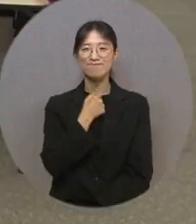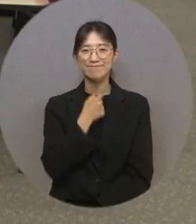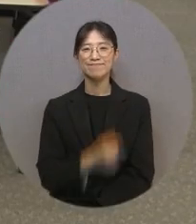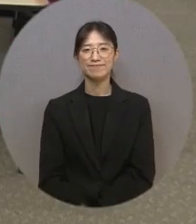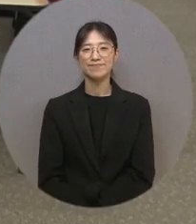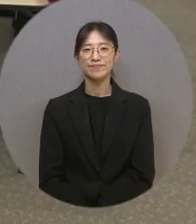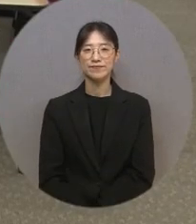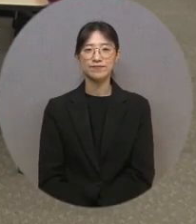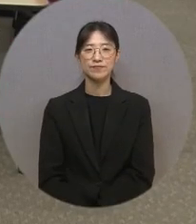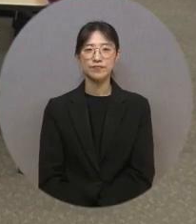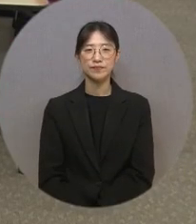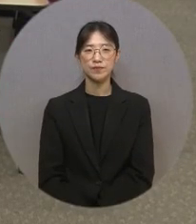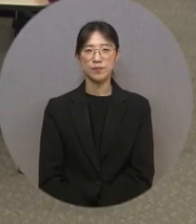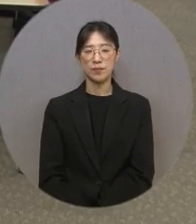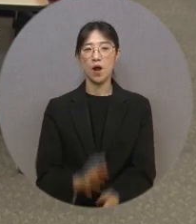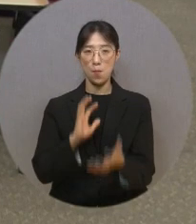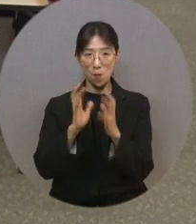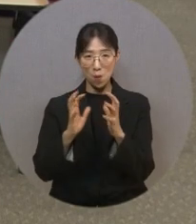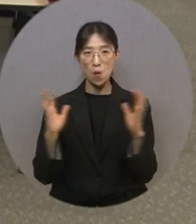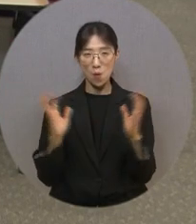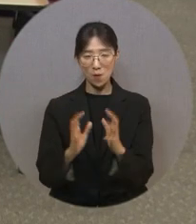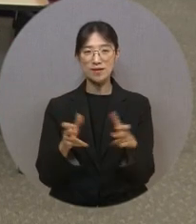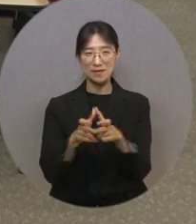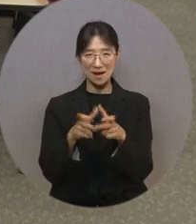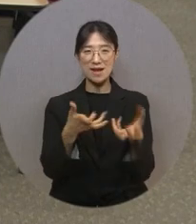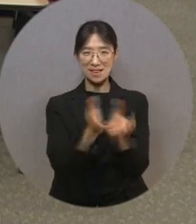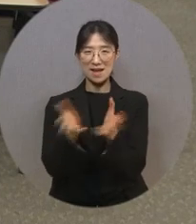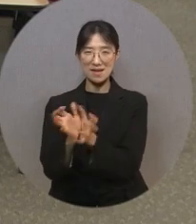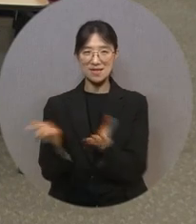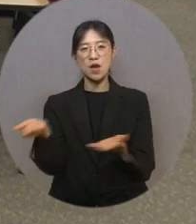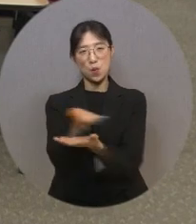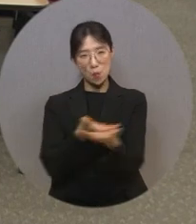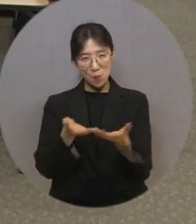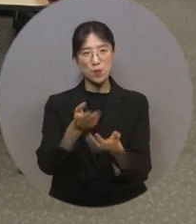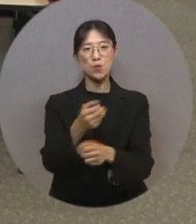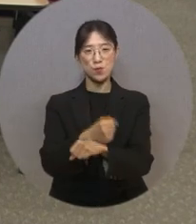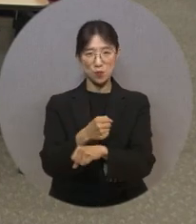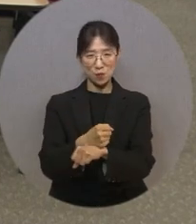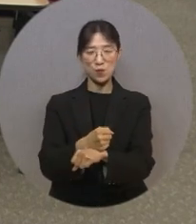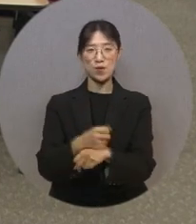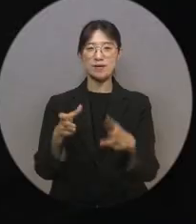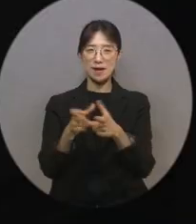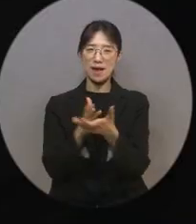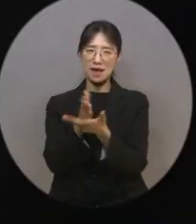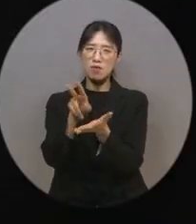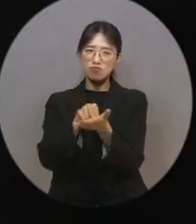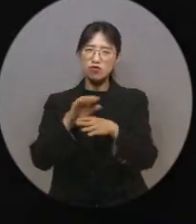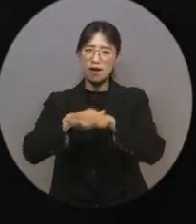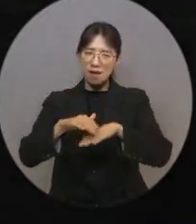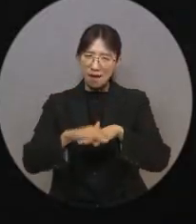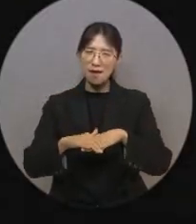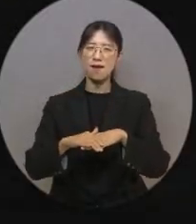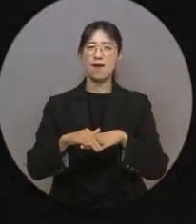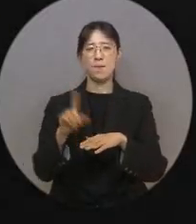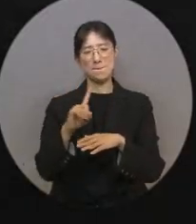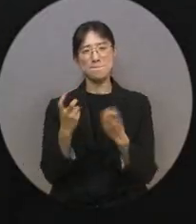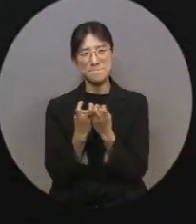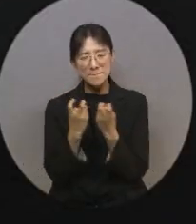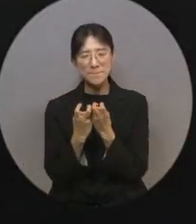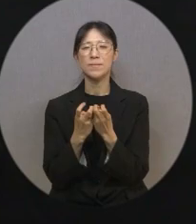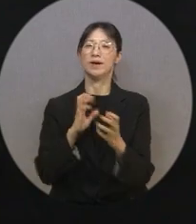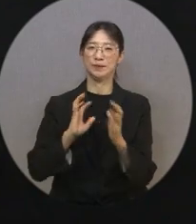합니다. 포럼을 통해 장애인 단체 간 교류가 이루어지고 장애계의 문제를 해결할 수 있는 상생